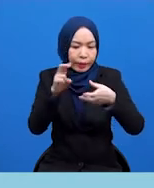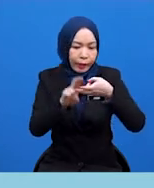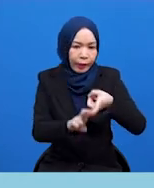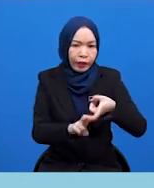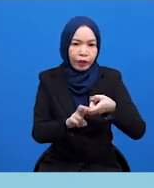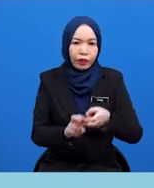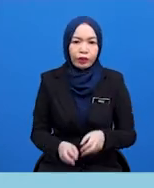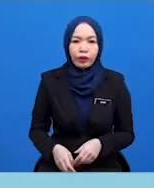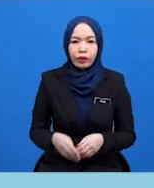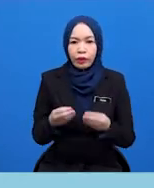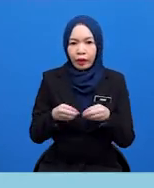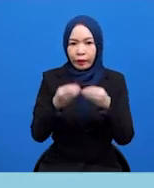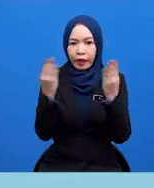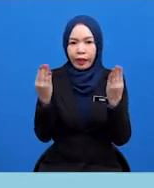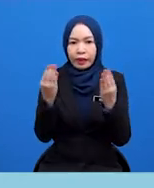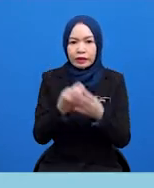tanah dan air.